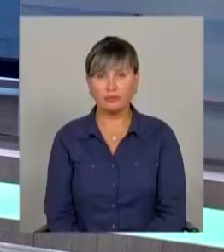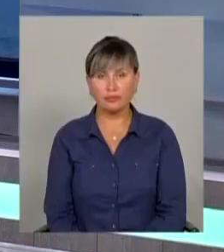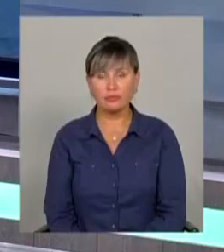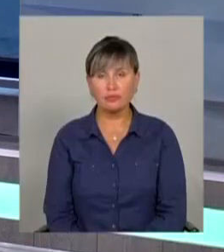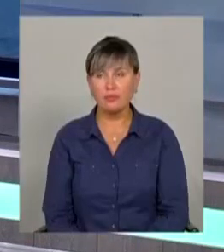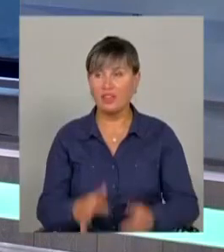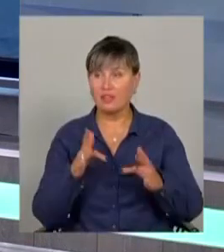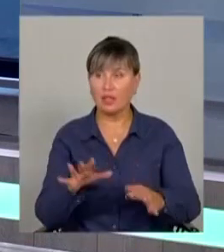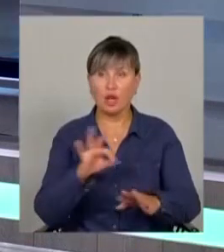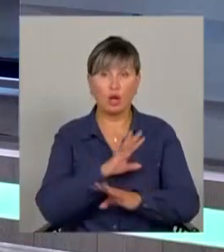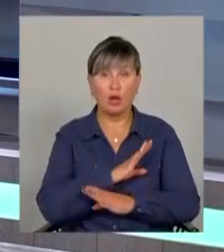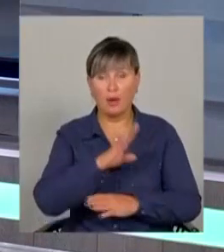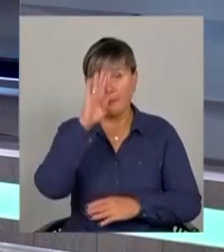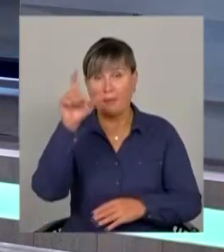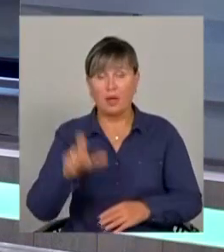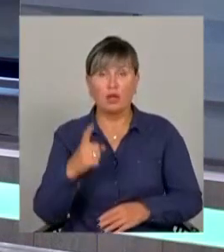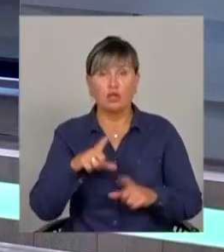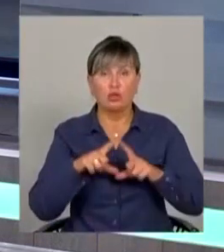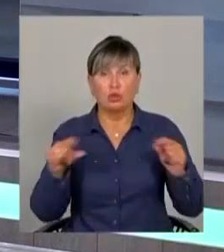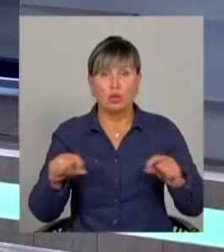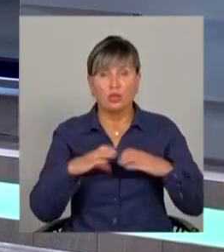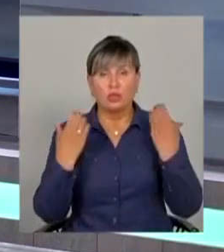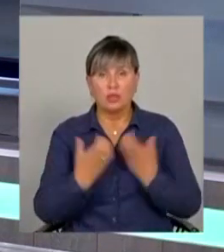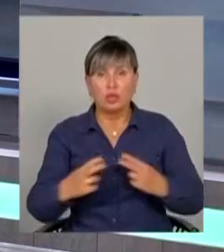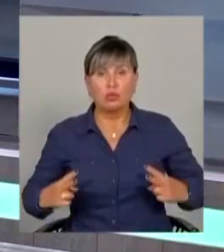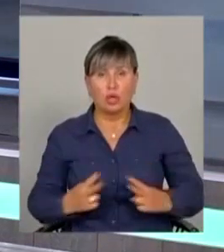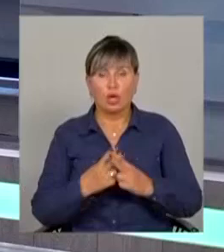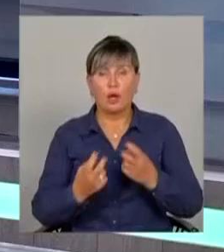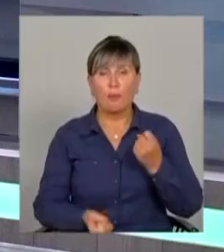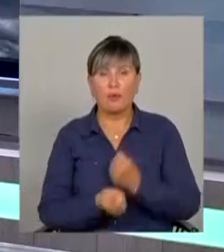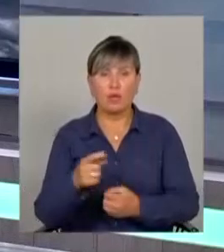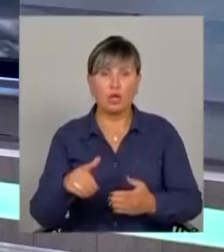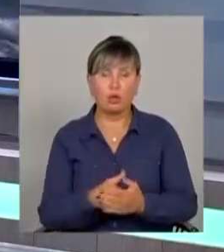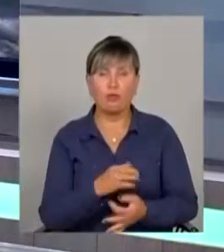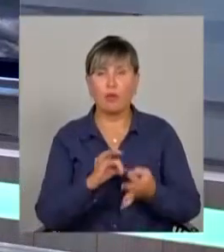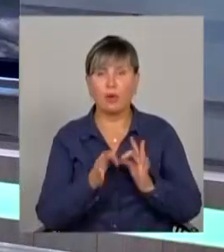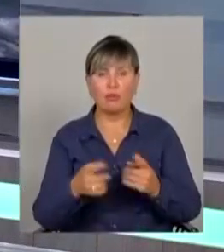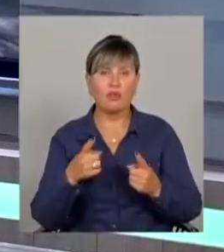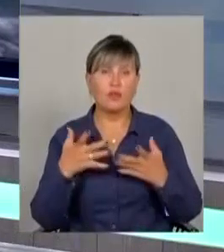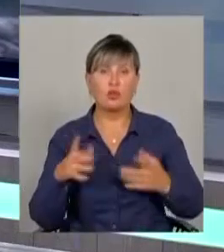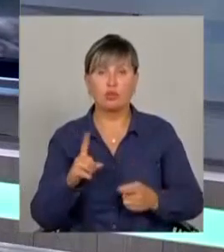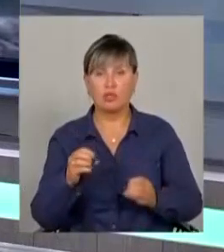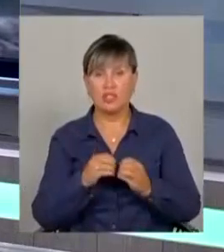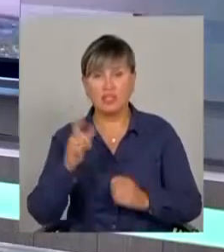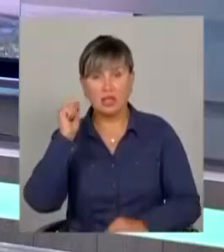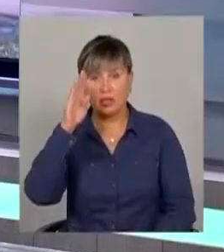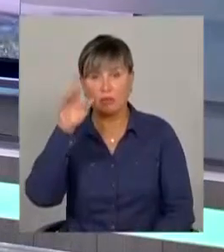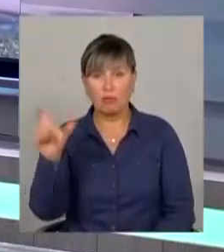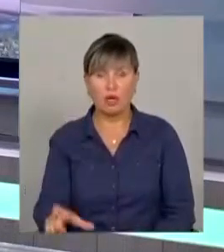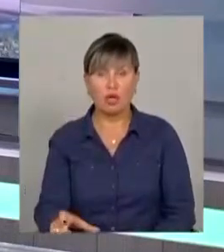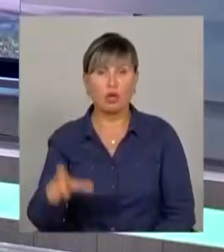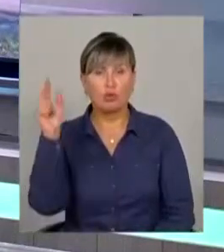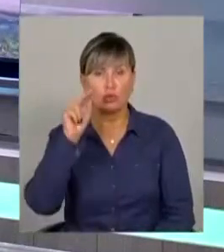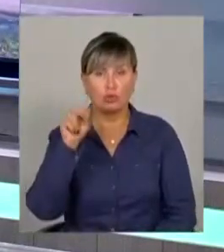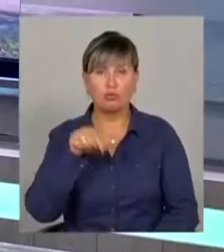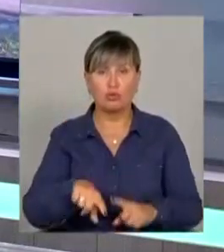в деле о гибели подростка на одном из школьных стадионов столицы появились новые подробности Выяснилось что десятилетний мальчик учился в